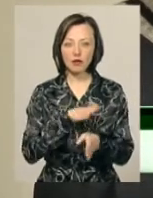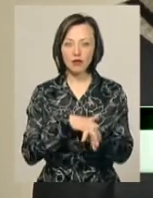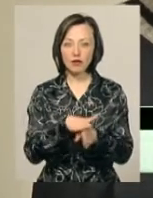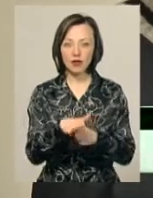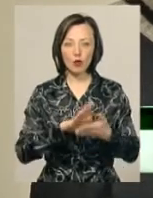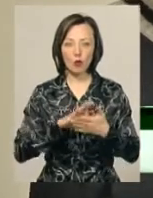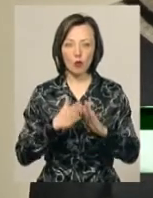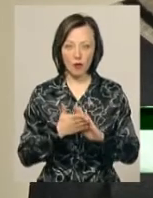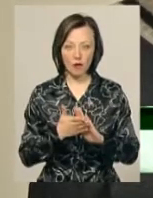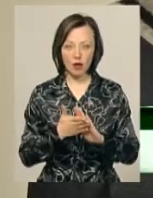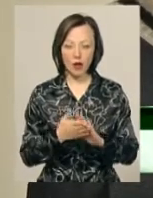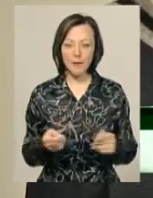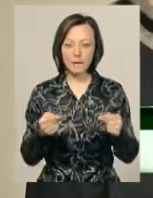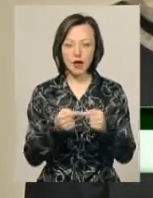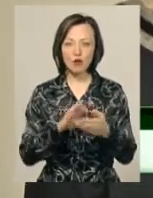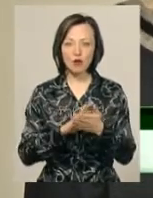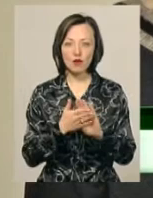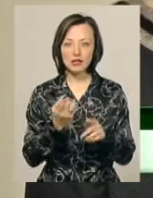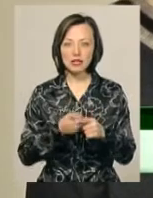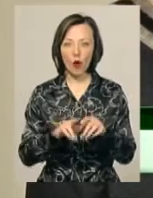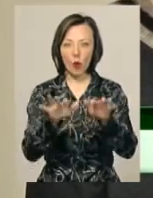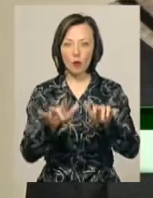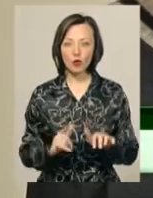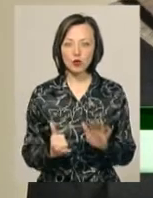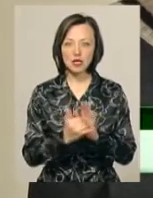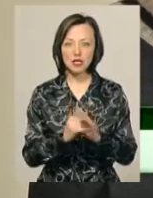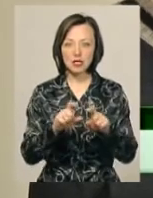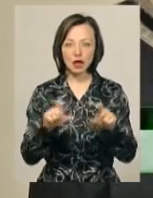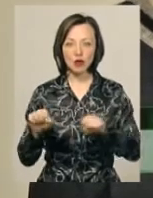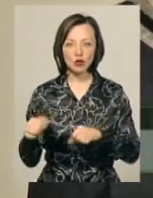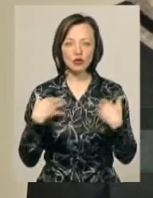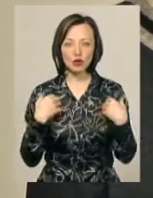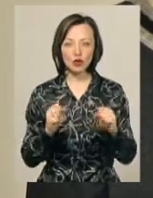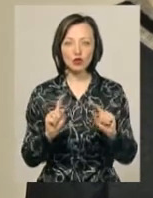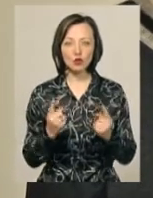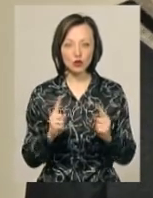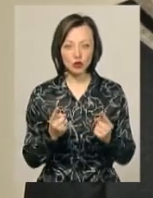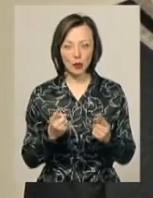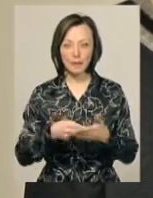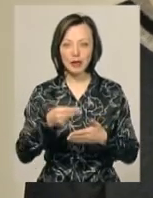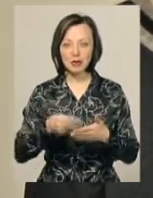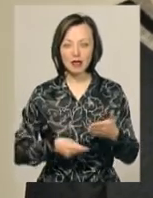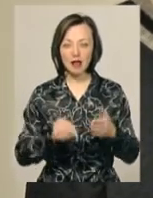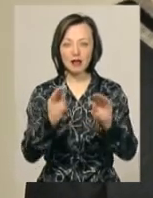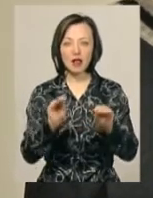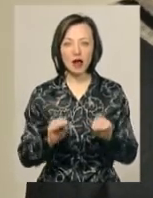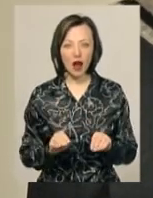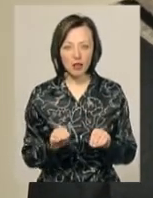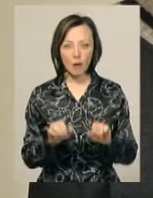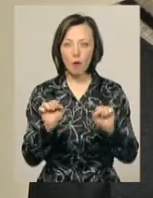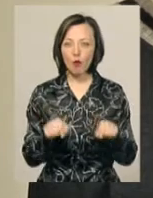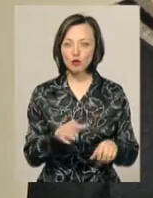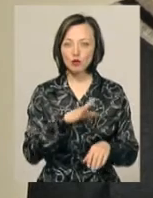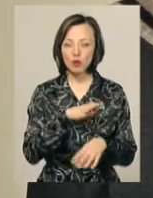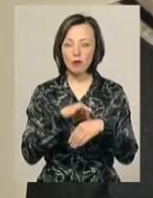певні умови. Певні умови – це комп'ютеризація закладу охорони здоров'я, тому що за підписання декларації може